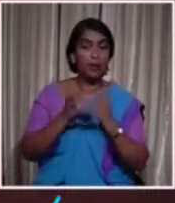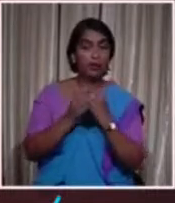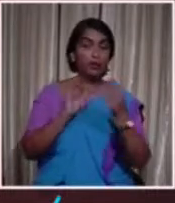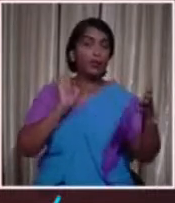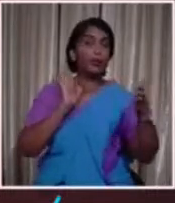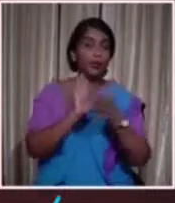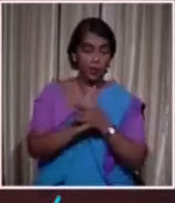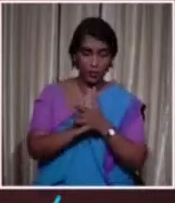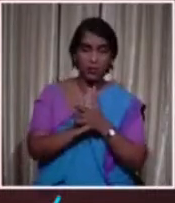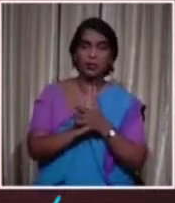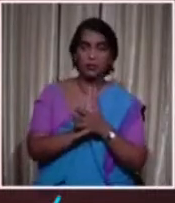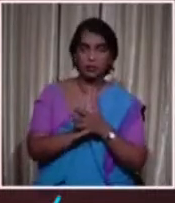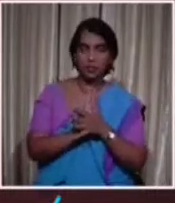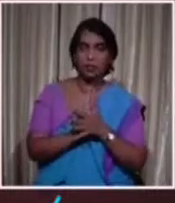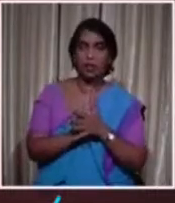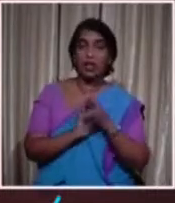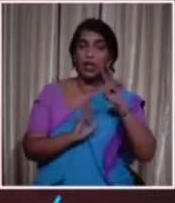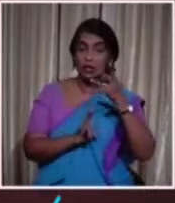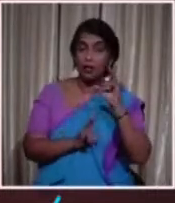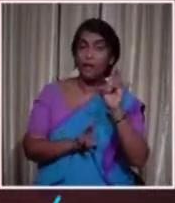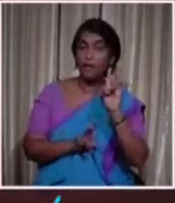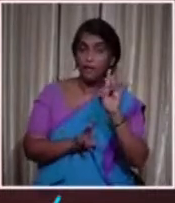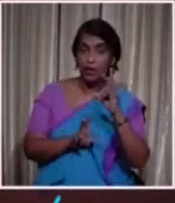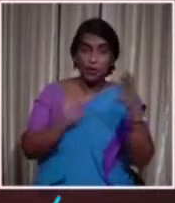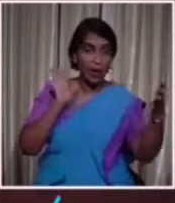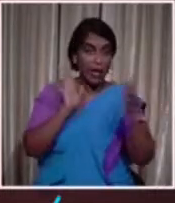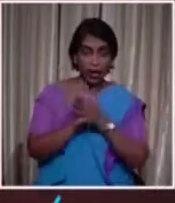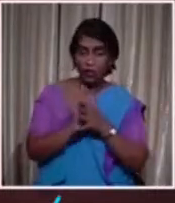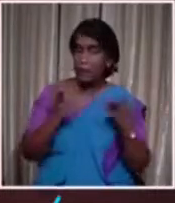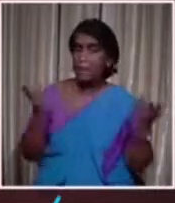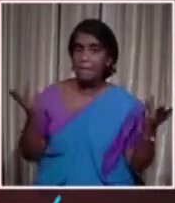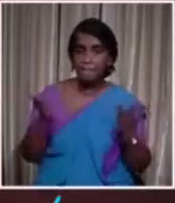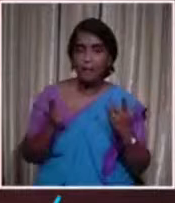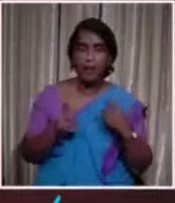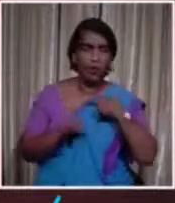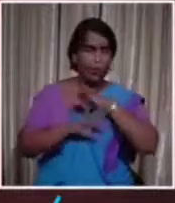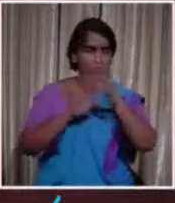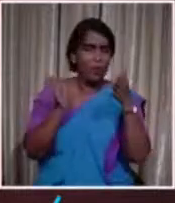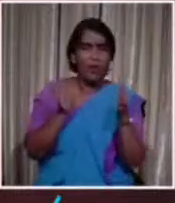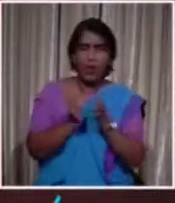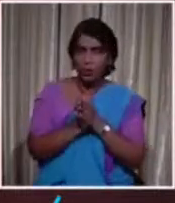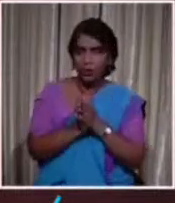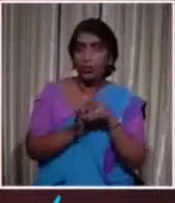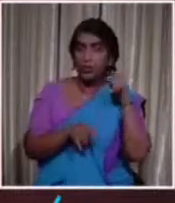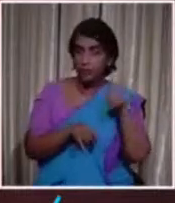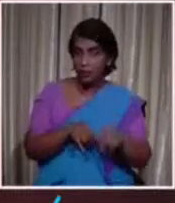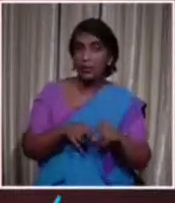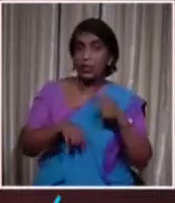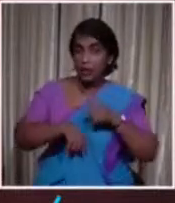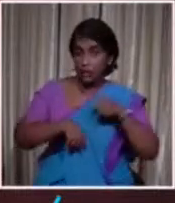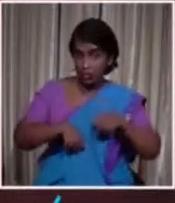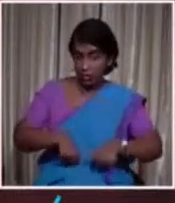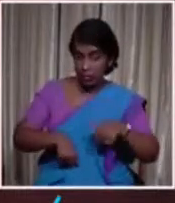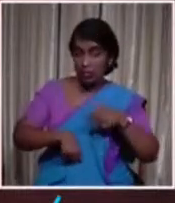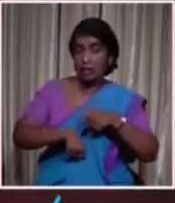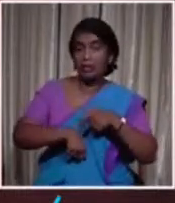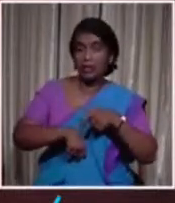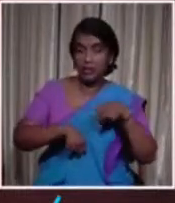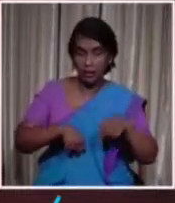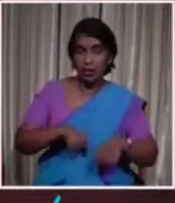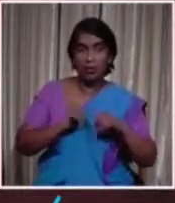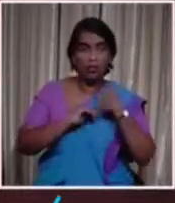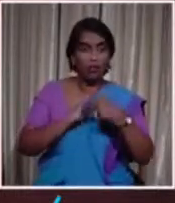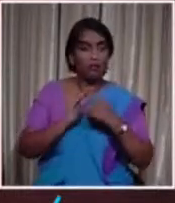එකට එකතු වෙන්න 225ටම බැරි නම් එකට එකතු වෙලා මෙන්න මේ මොහොතේදීවත් රට